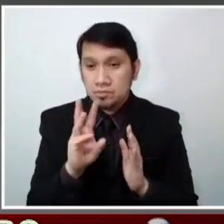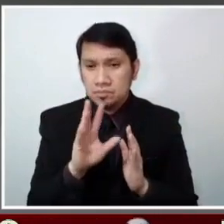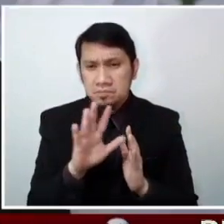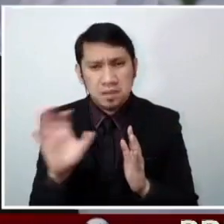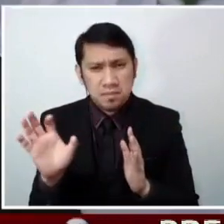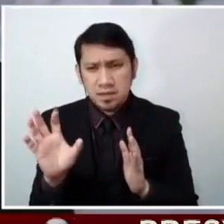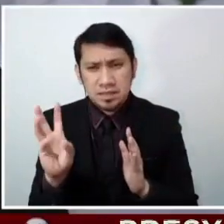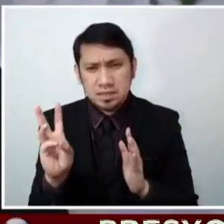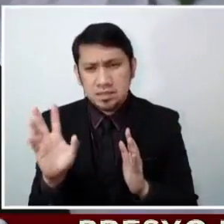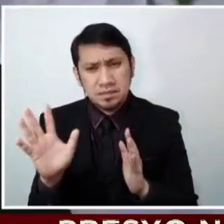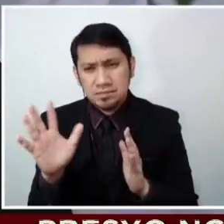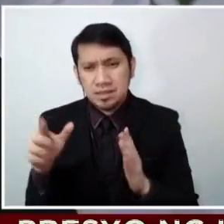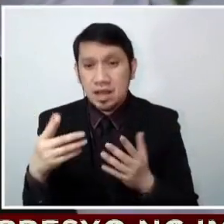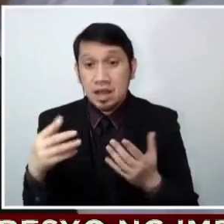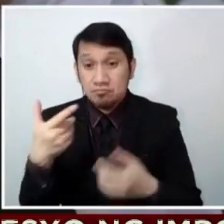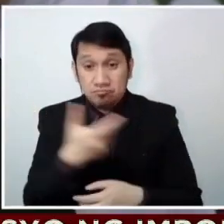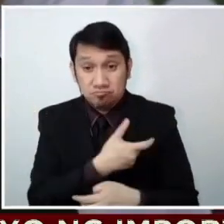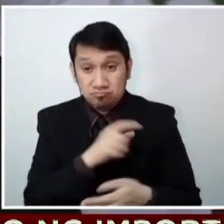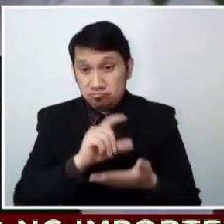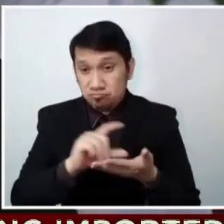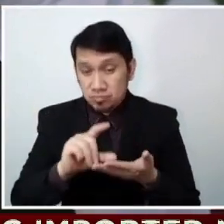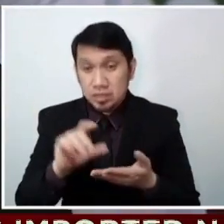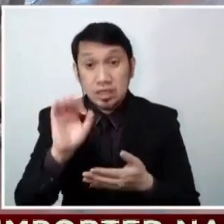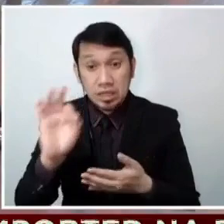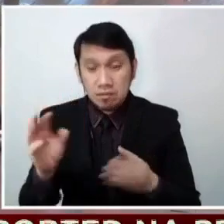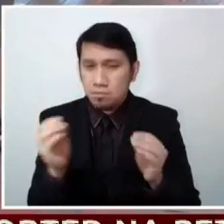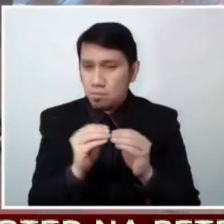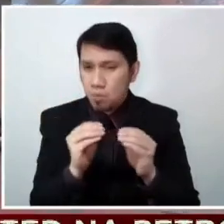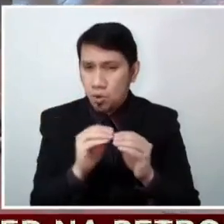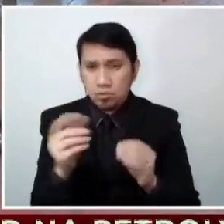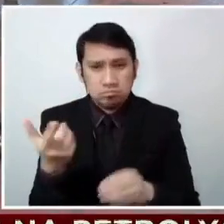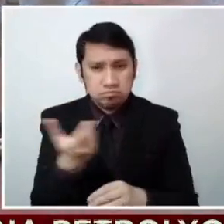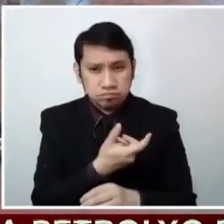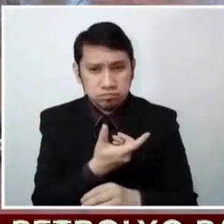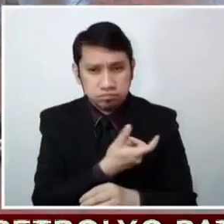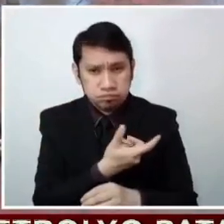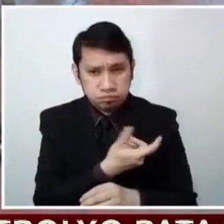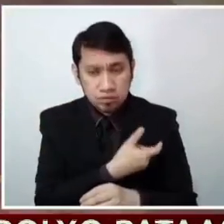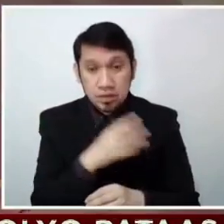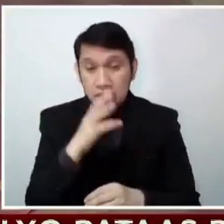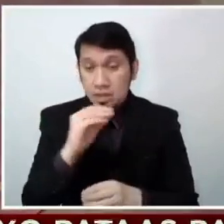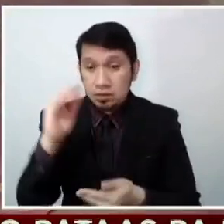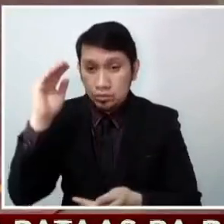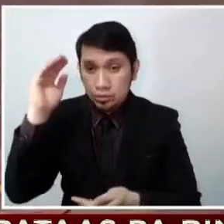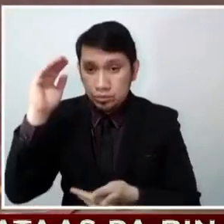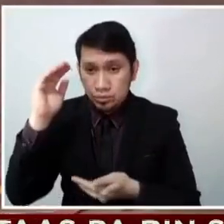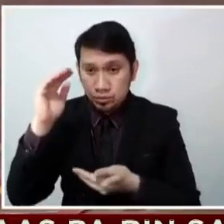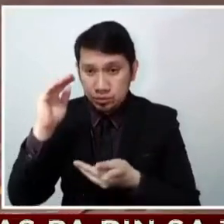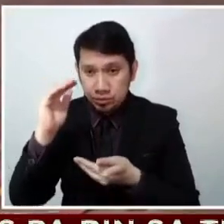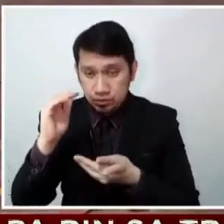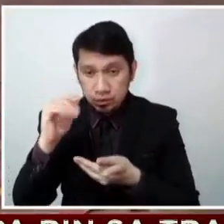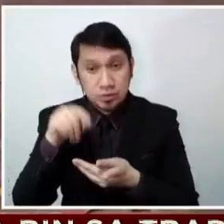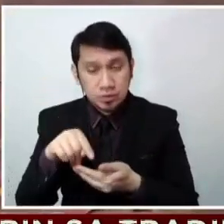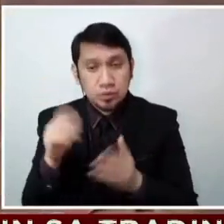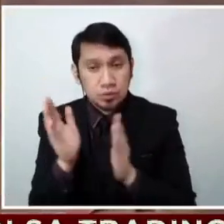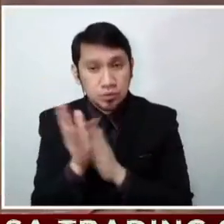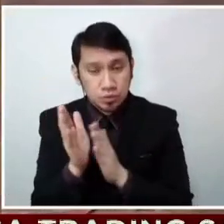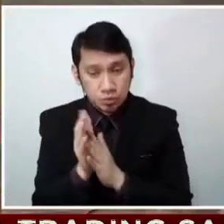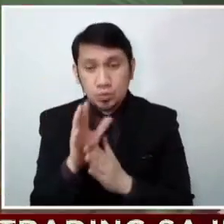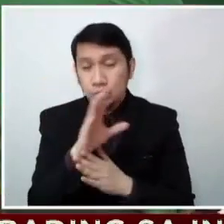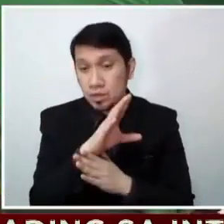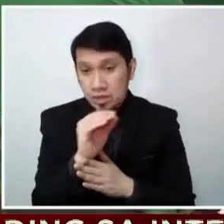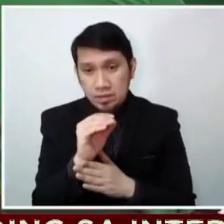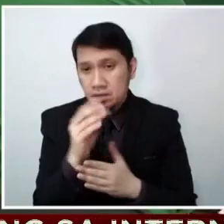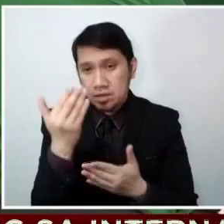13,563,540. Kapag napataas ang vaccination rate at napababa ang COVID incidence sa mga paaralan at lokasyon ng mga